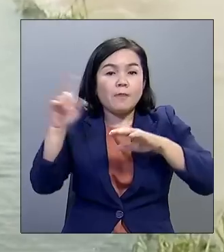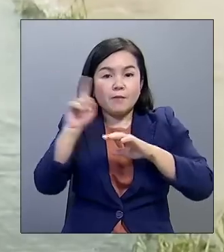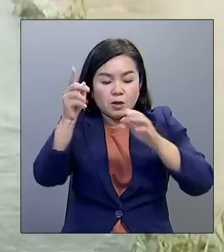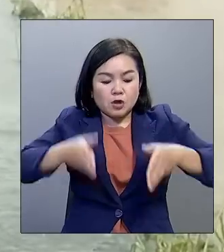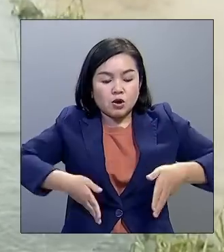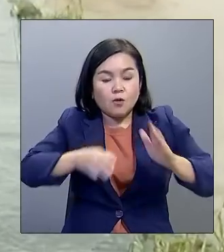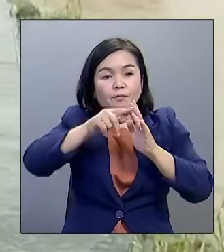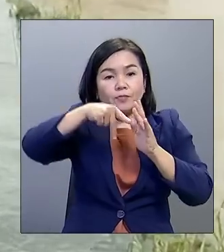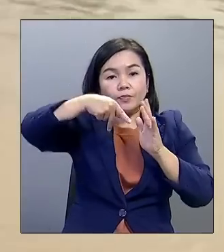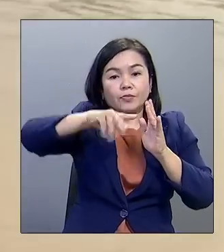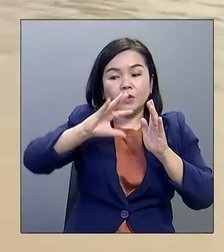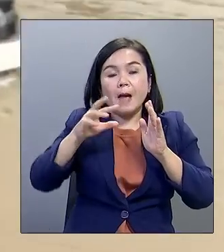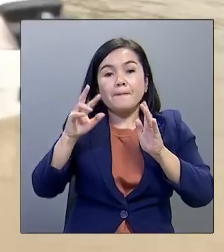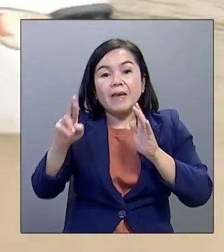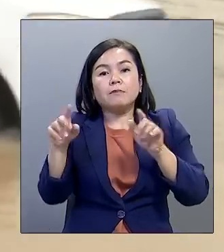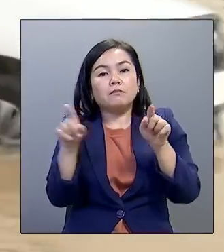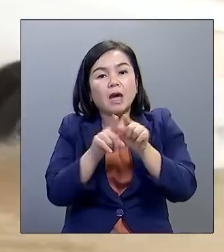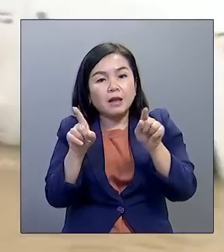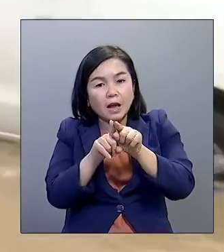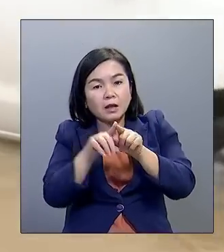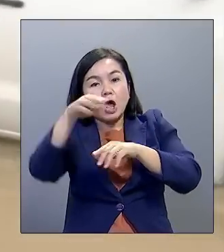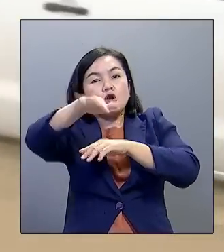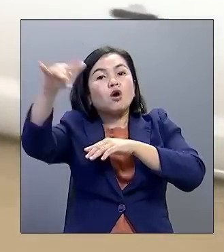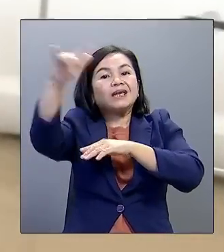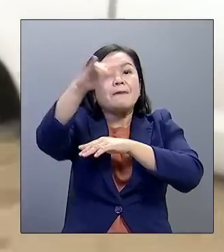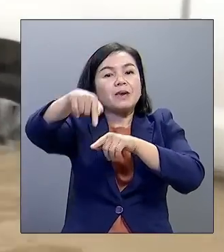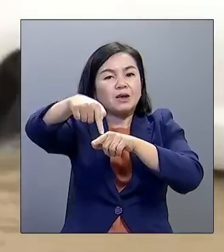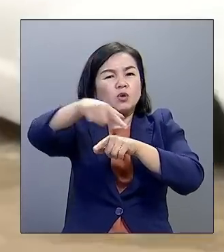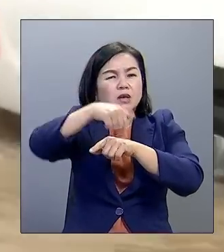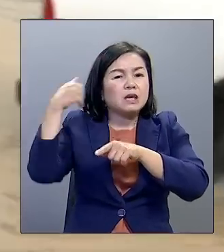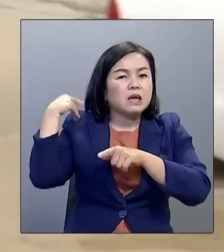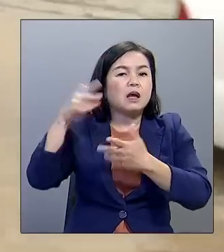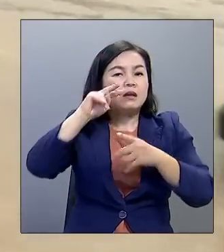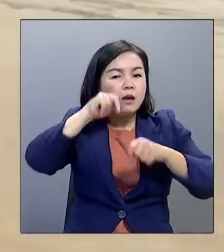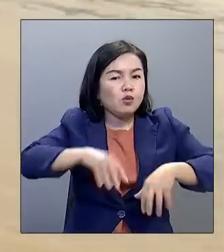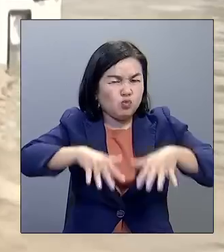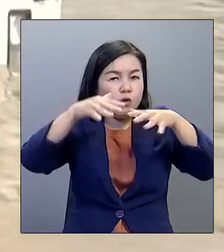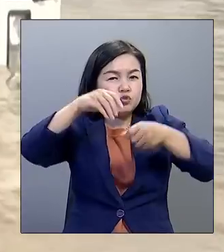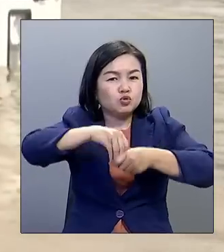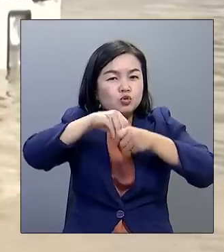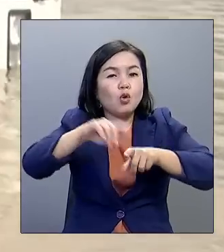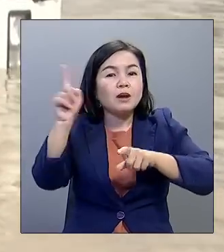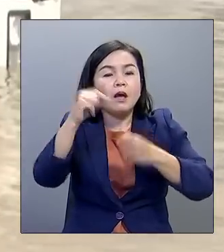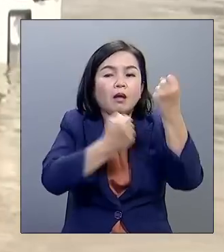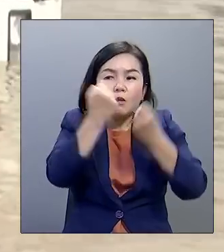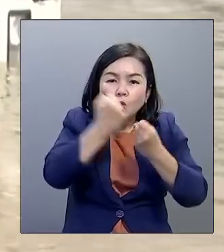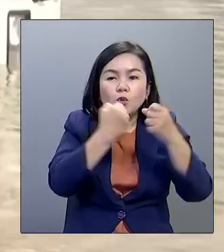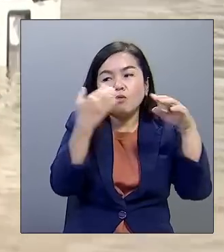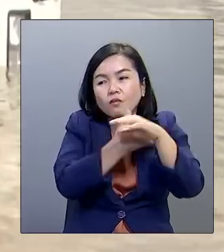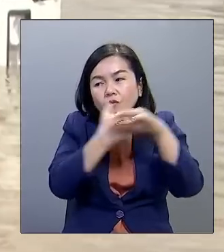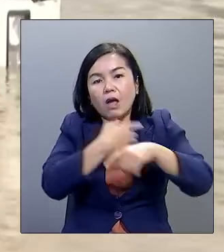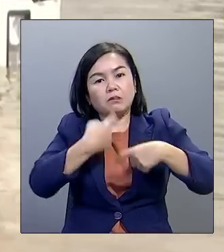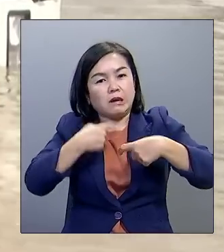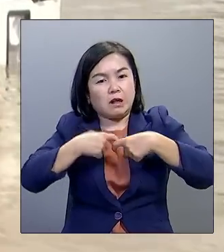มแยกสนามบินนอกบางช่วงต้องใช้ความระมัดระวังค่ะเพราะยังมีน้ำท่วมบนผิวจราจรการสัญจรค่อนข้างยากลำบากบ